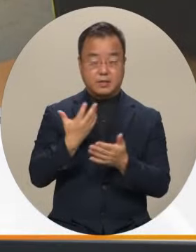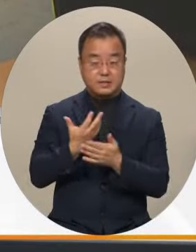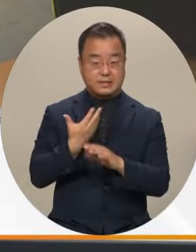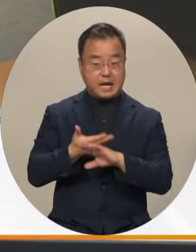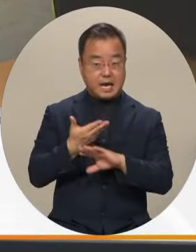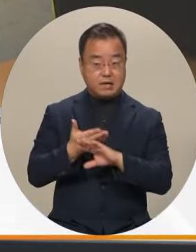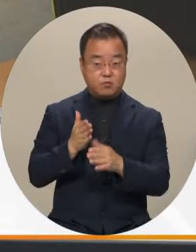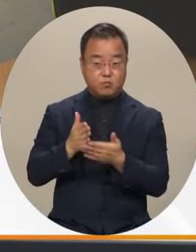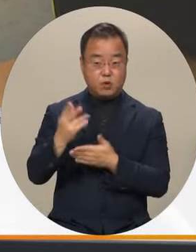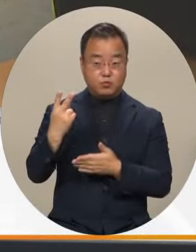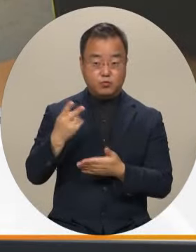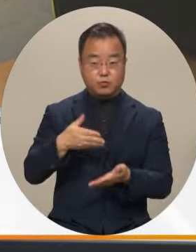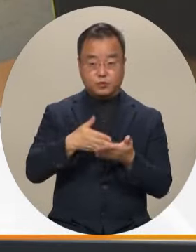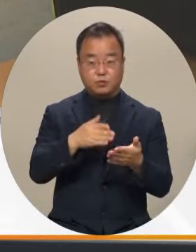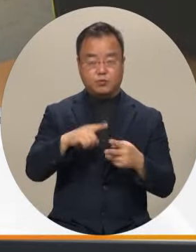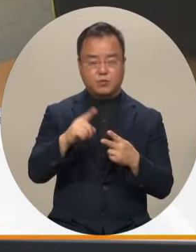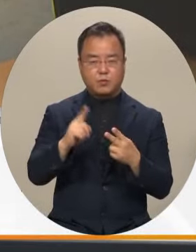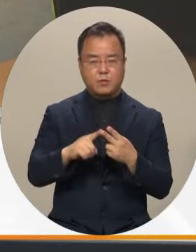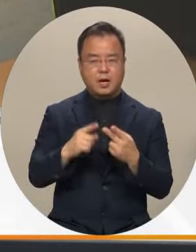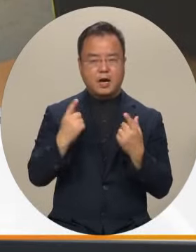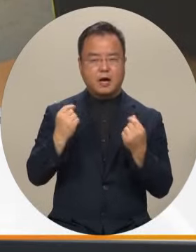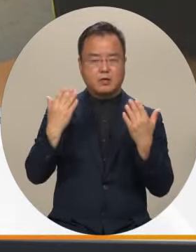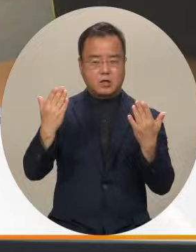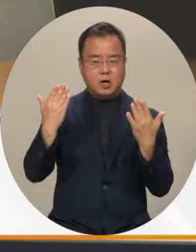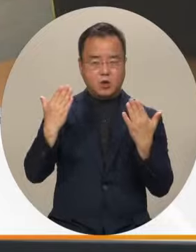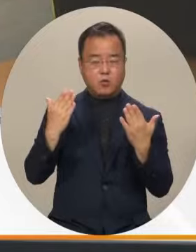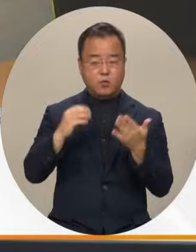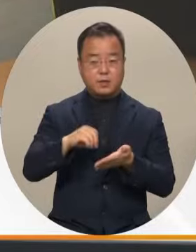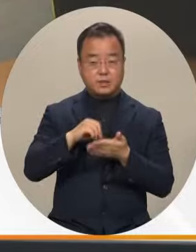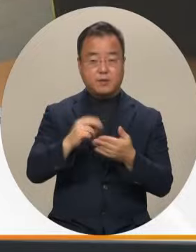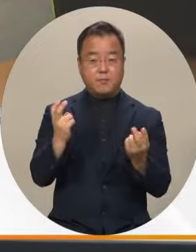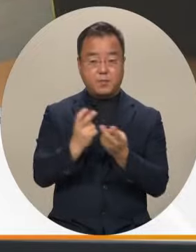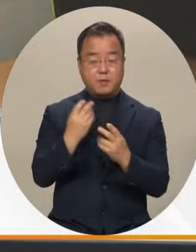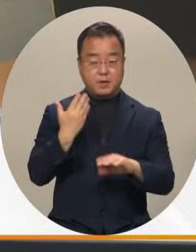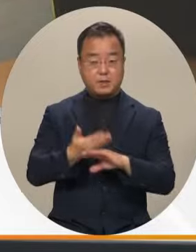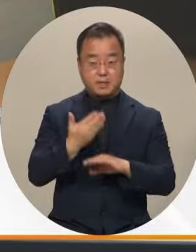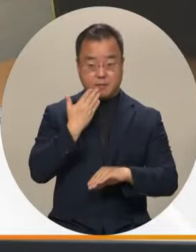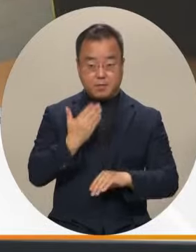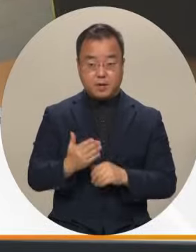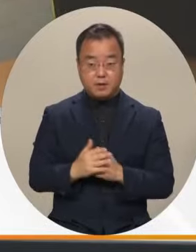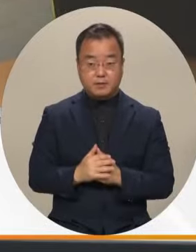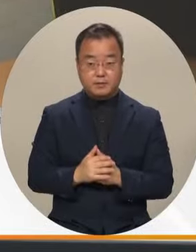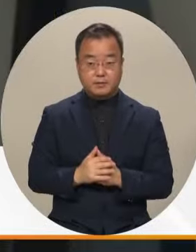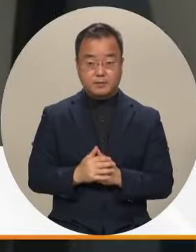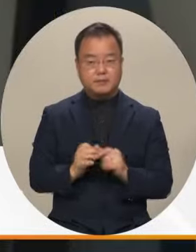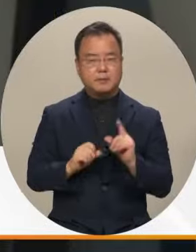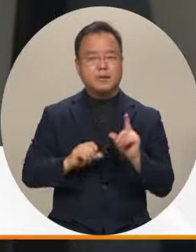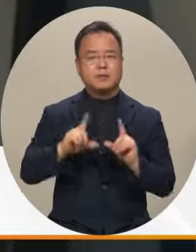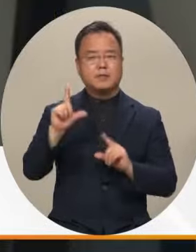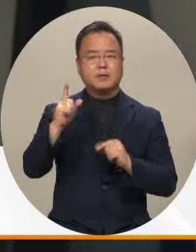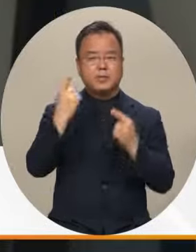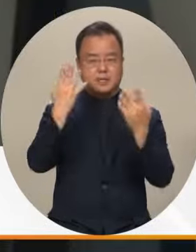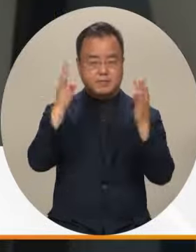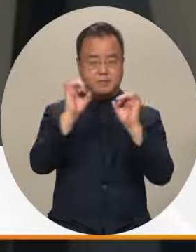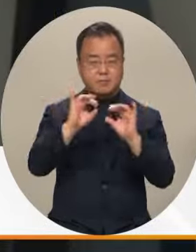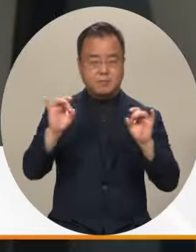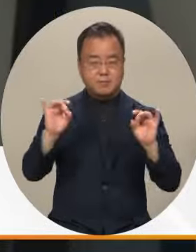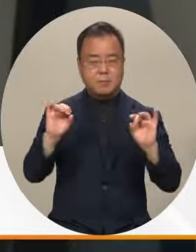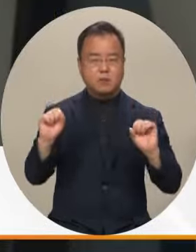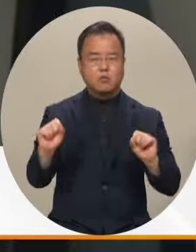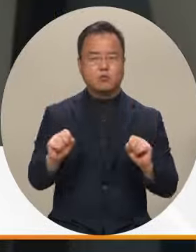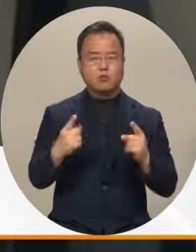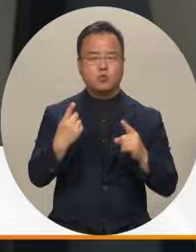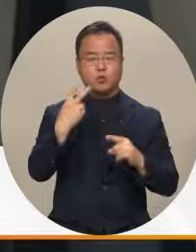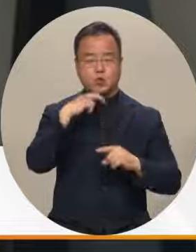넣거나 아니면 같은 학과의 전형을 다르게 해서 지원하는 것도 가능합니까네 대체로 대학들은 복수 지원을